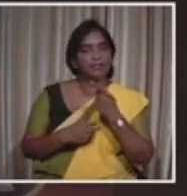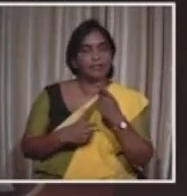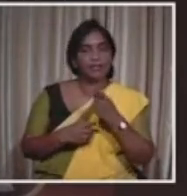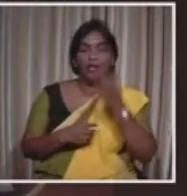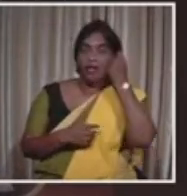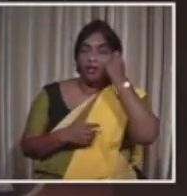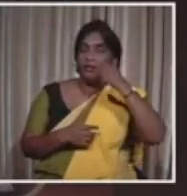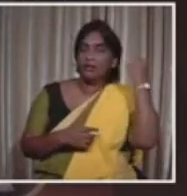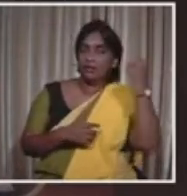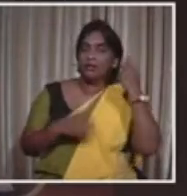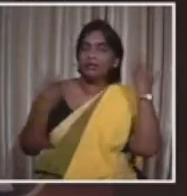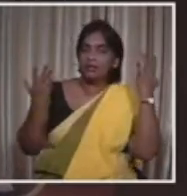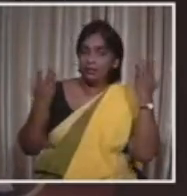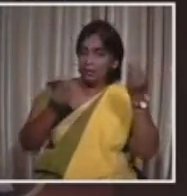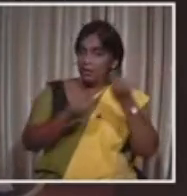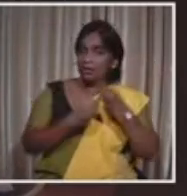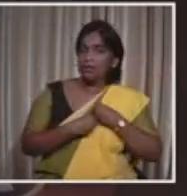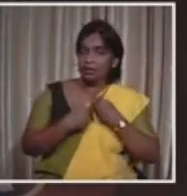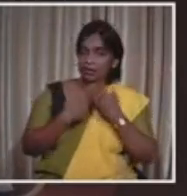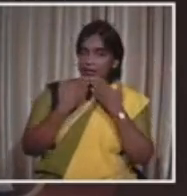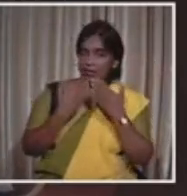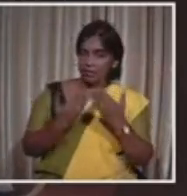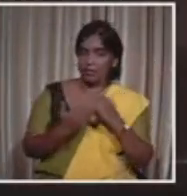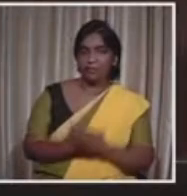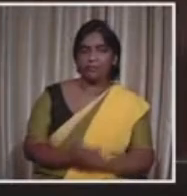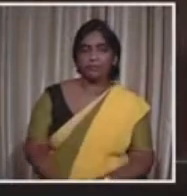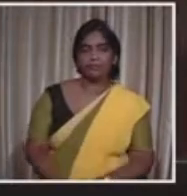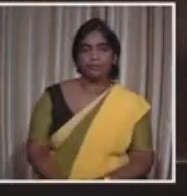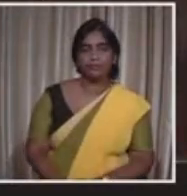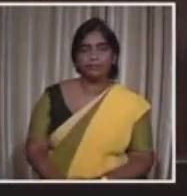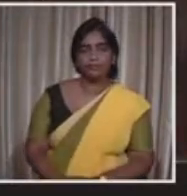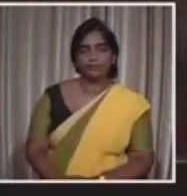අදහස ඉදිරිපත් කරන්න අවස්ථාව ලබා දෙන්න.